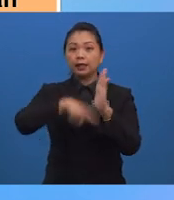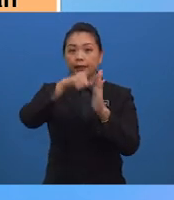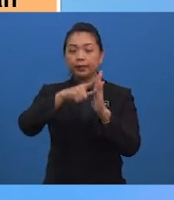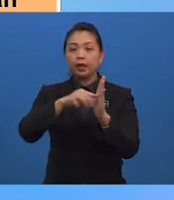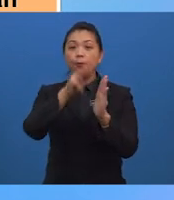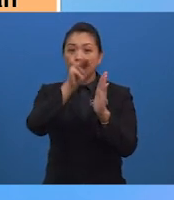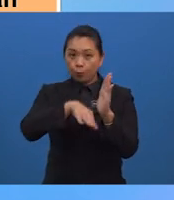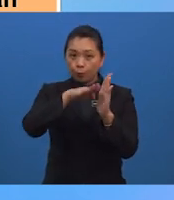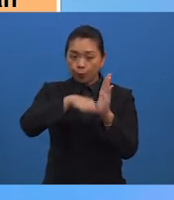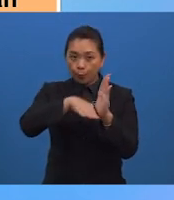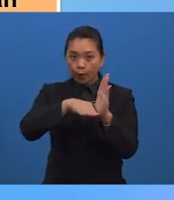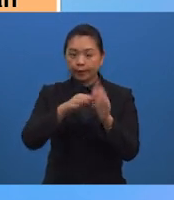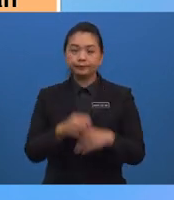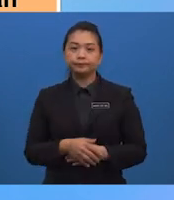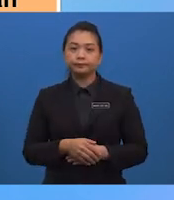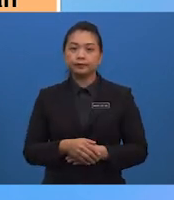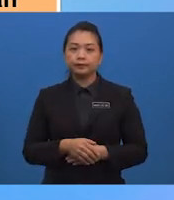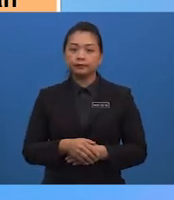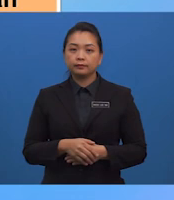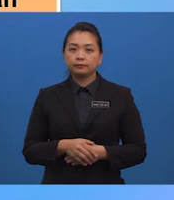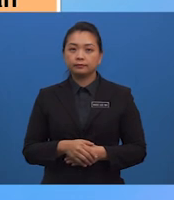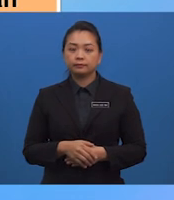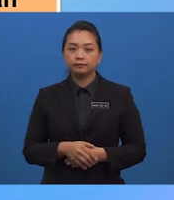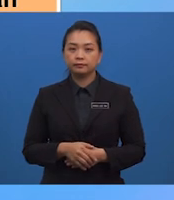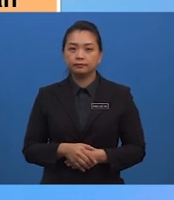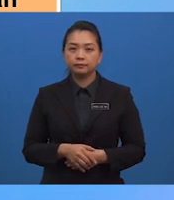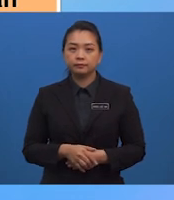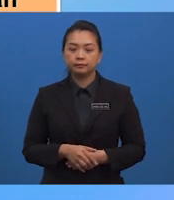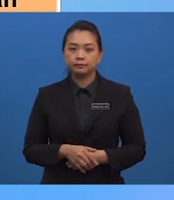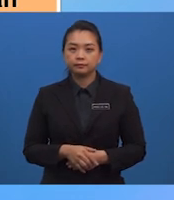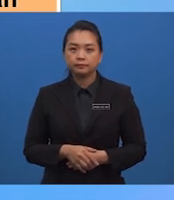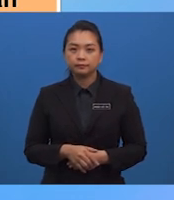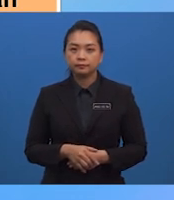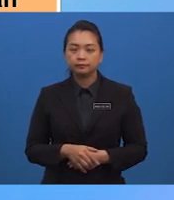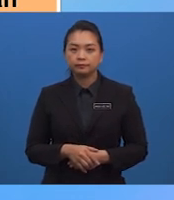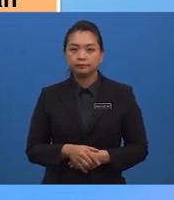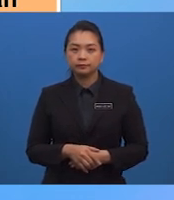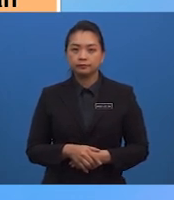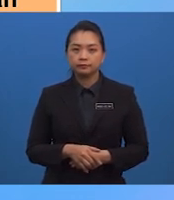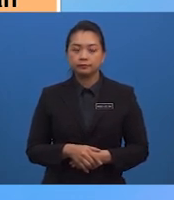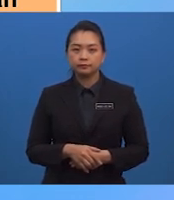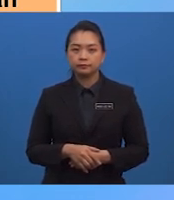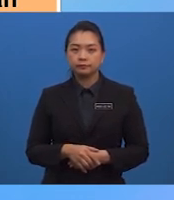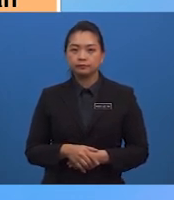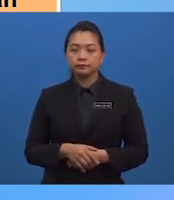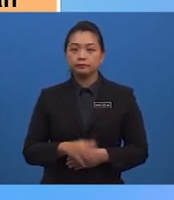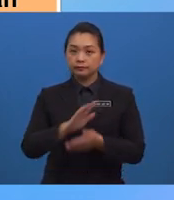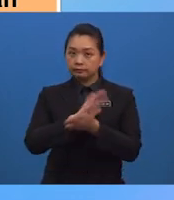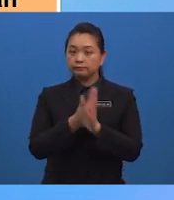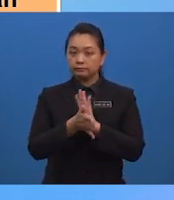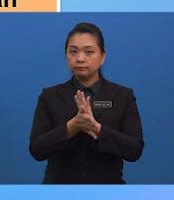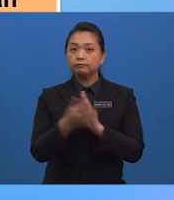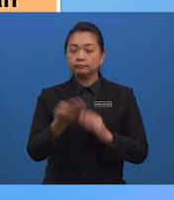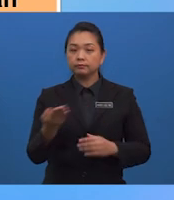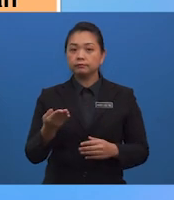dan pengguna mempunyai banyak pilihan untuk membeli barangan yang murah dan berkualiti dari